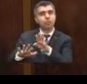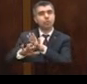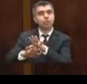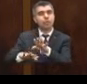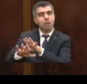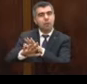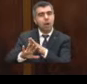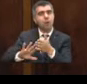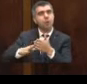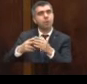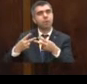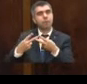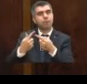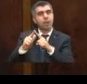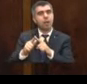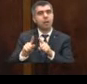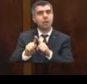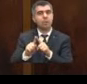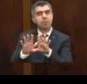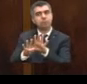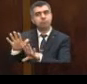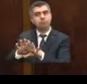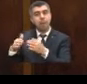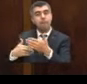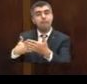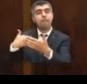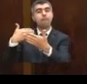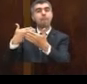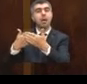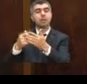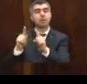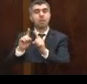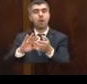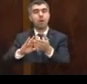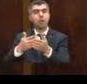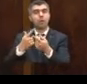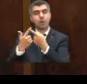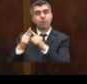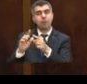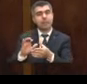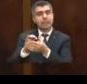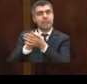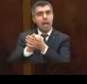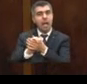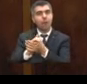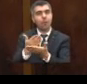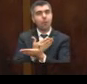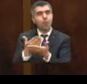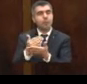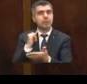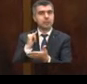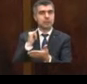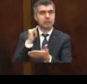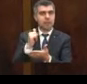أغلبية ومعارضة، فيما يتعلق بتدبير مرحلة ما بعد الحجر الصحي، وذلك بمنطق التعاون والحاجة إلى تعزيز